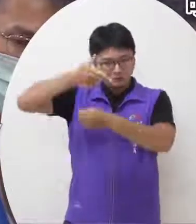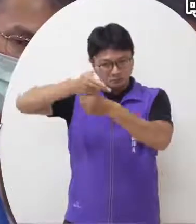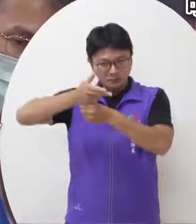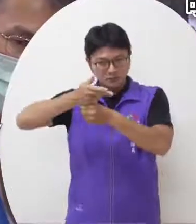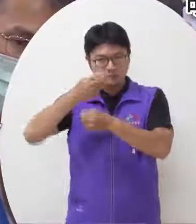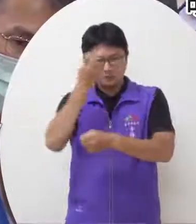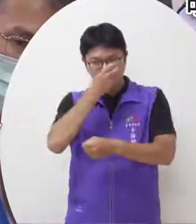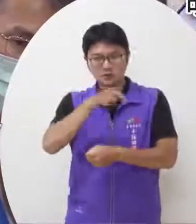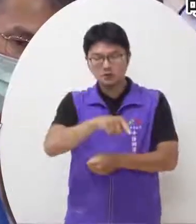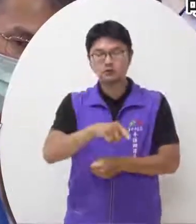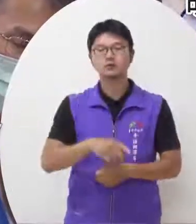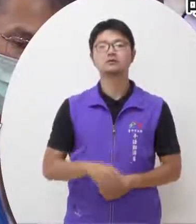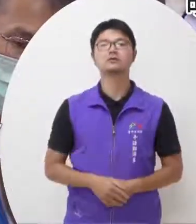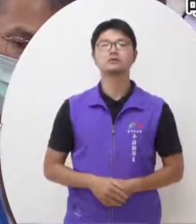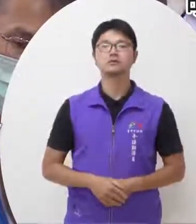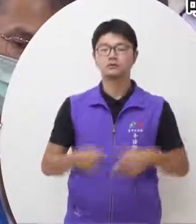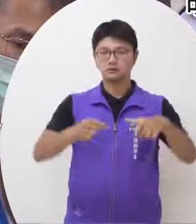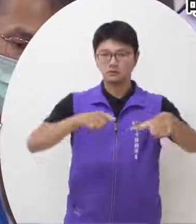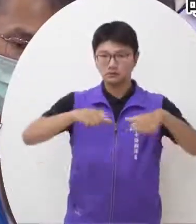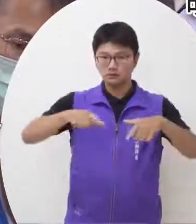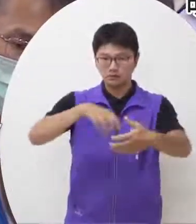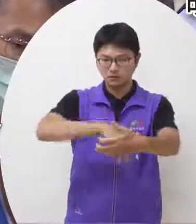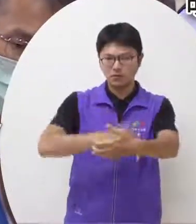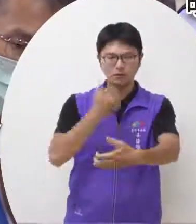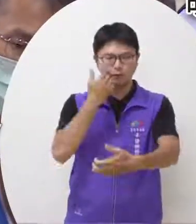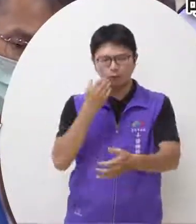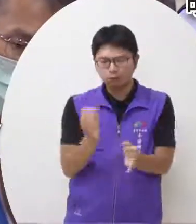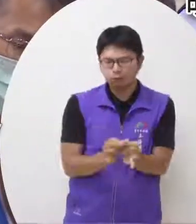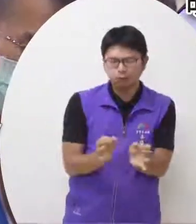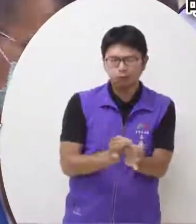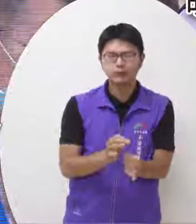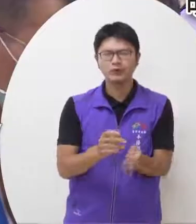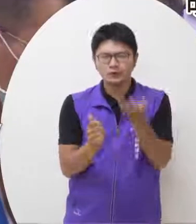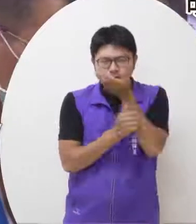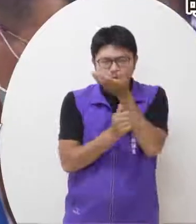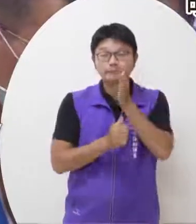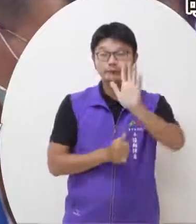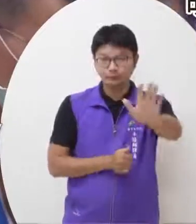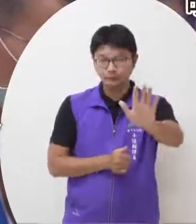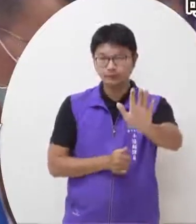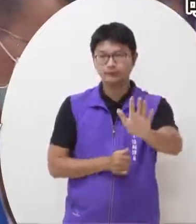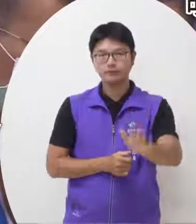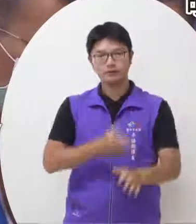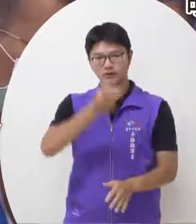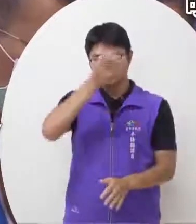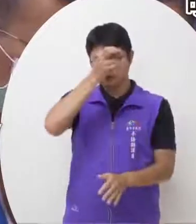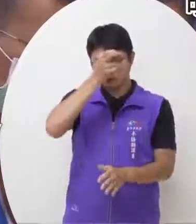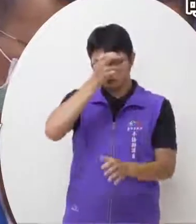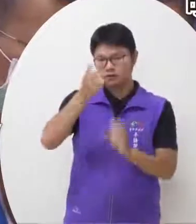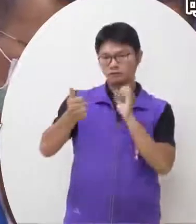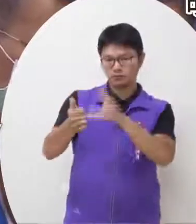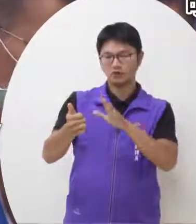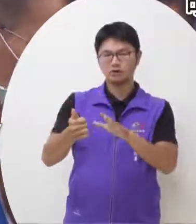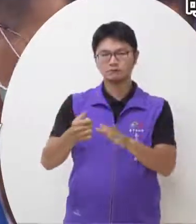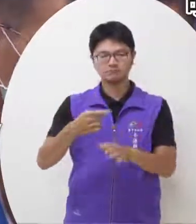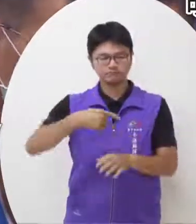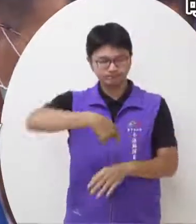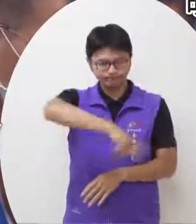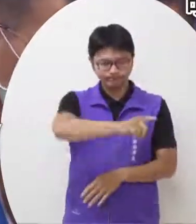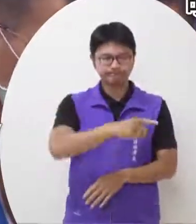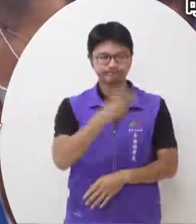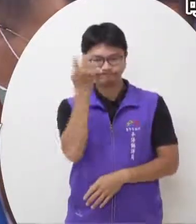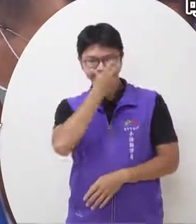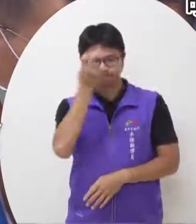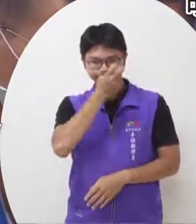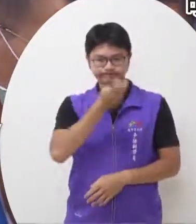有关公园里面如果说有聚赌或者吸毒的状况，我们第一个我们请辖区分局来加强巡逻来取缔